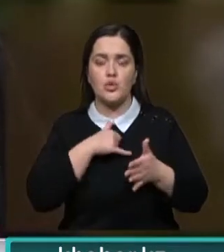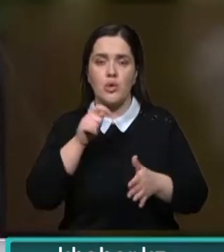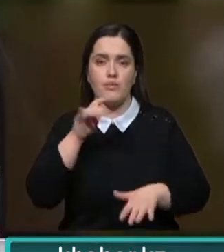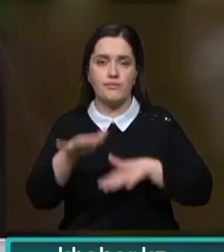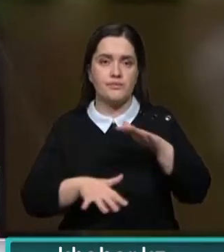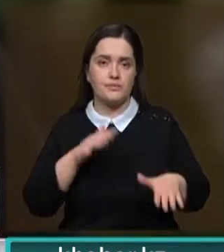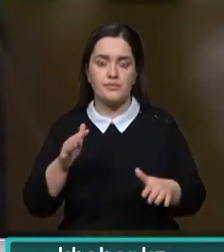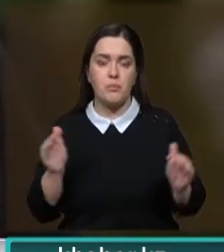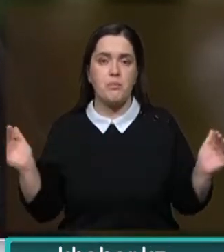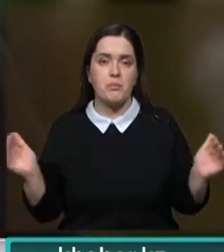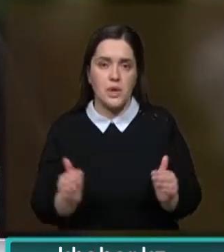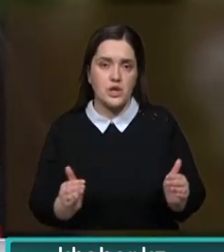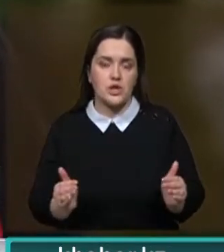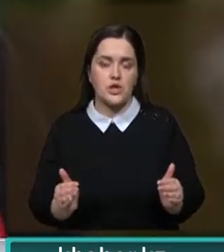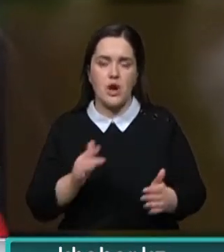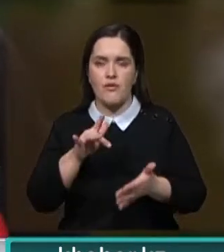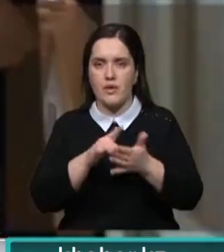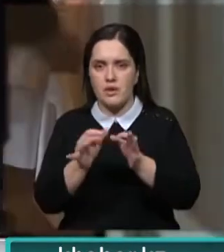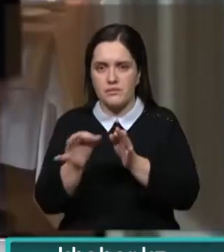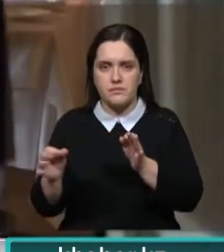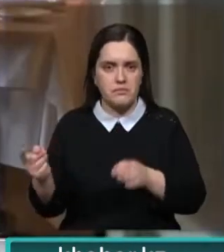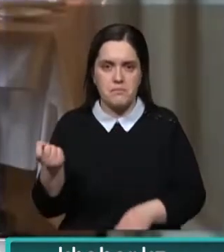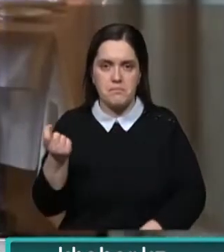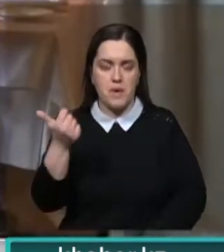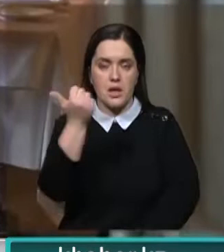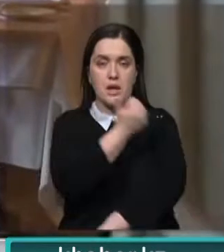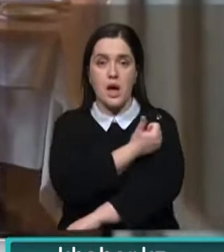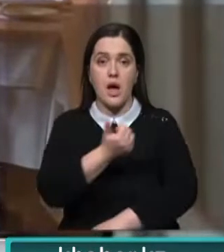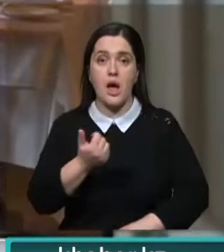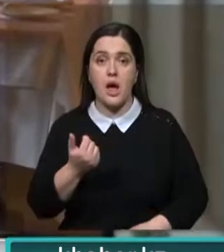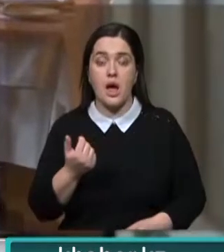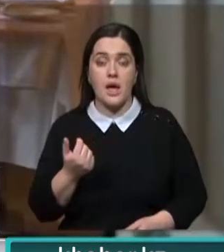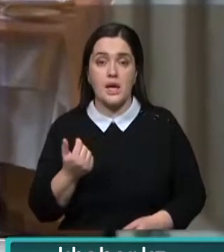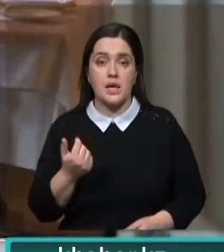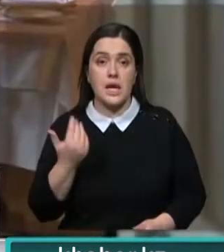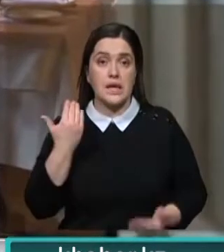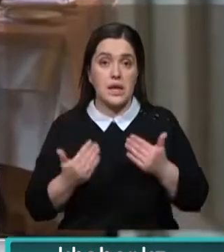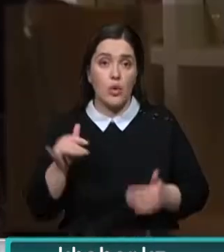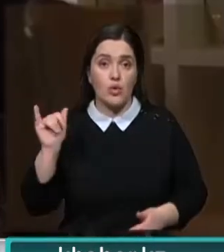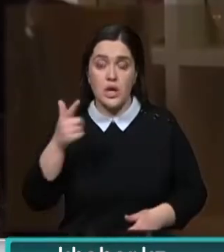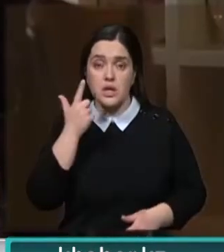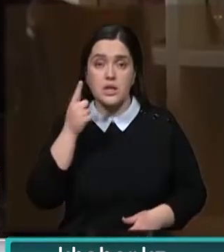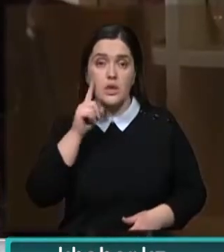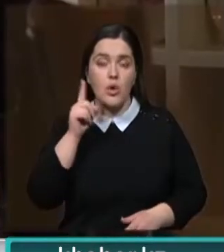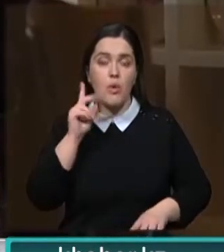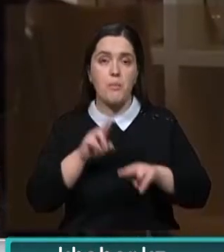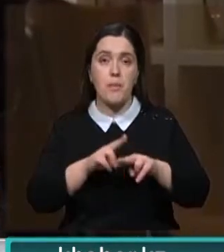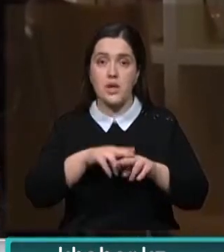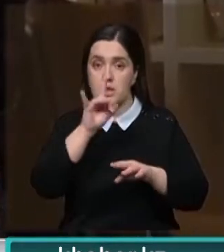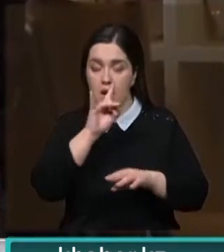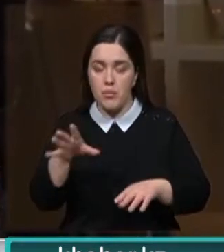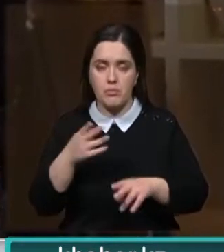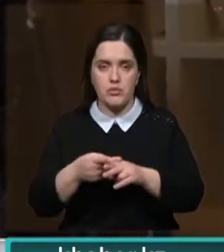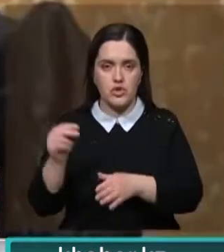в регионах, так как там мало вакцинированных. А при отсутствии в общественных местах у гостей зеленого паспорта выпишут штраф. Причем